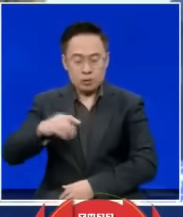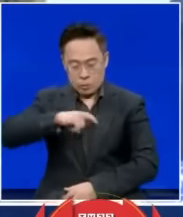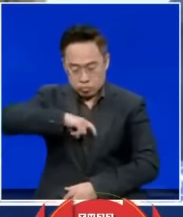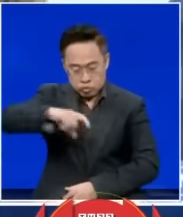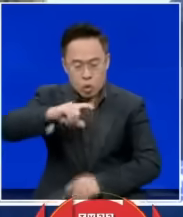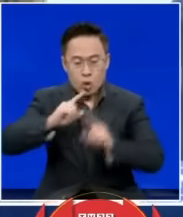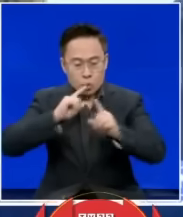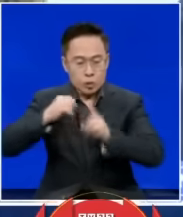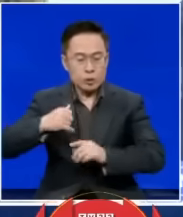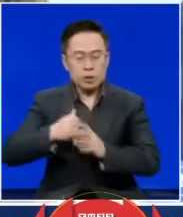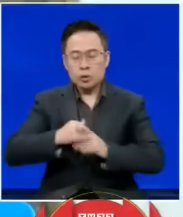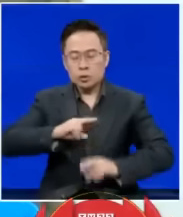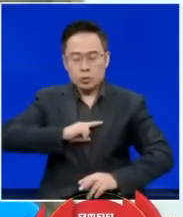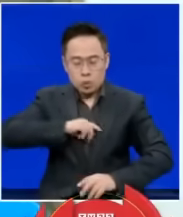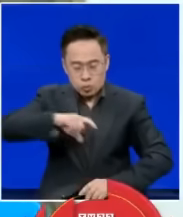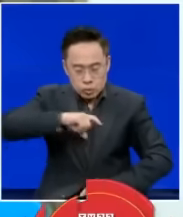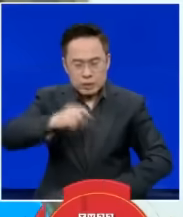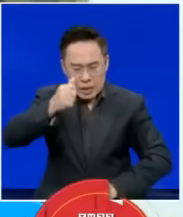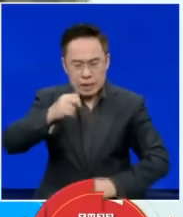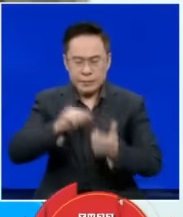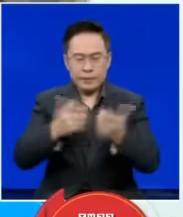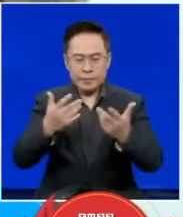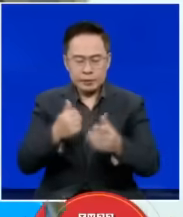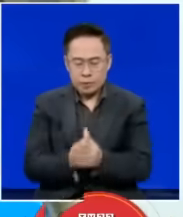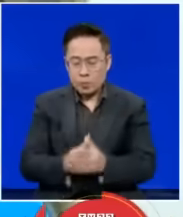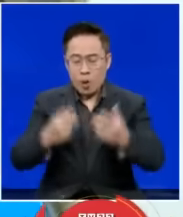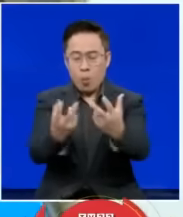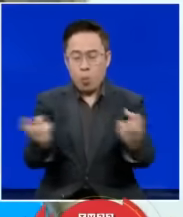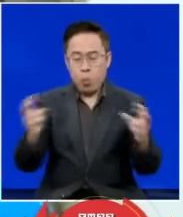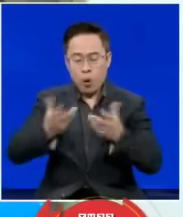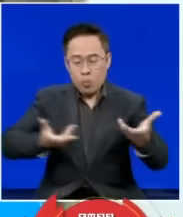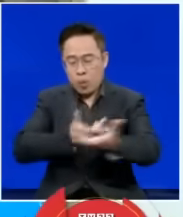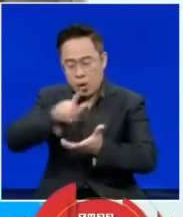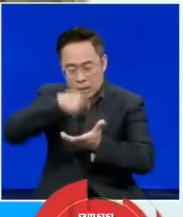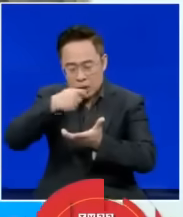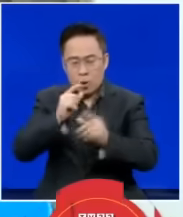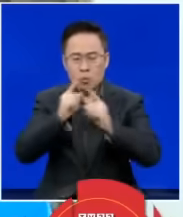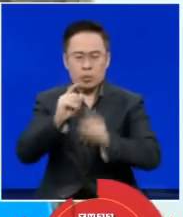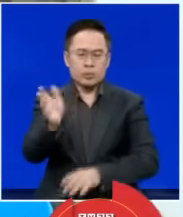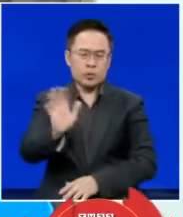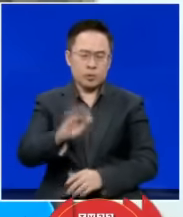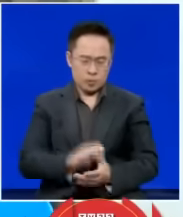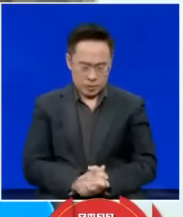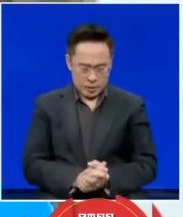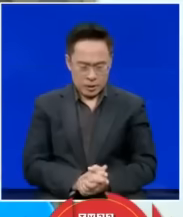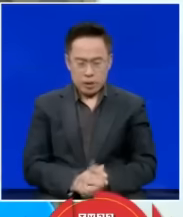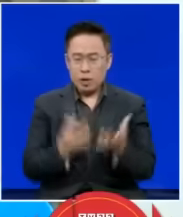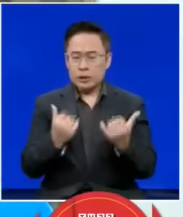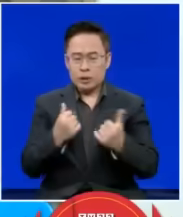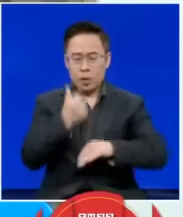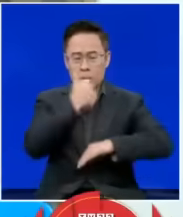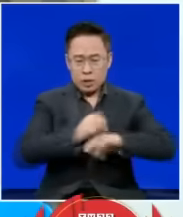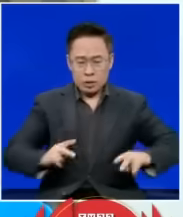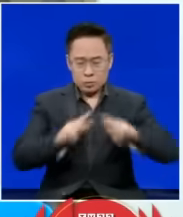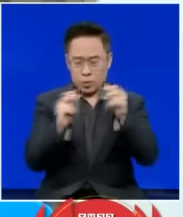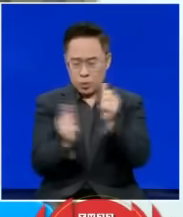ตัวกันได้อยู่แล้วนะคะแล้วก็มีการพูดถึงเรื่องปรับครม.ว่าตอนนี้หลายคนค่อนข้างหวั่นไหวนายกก็ย